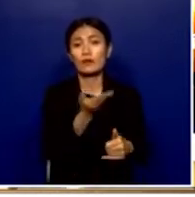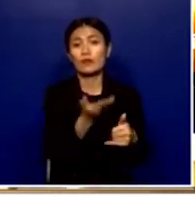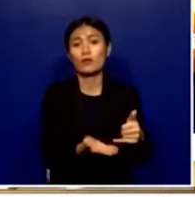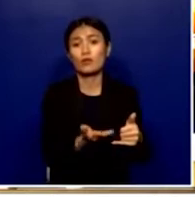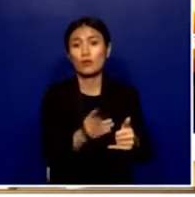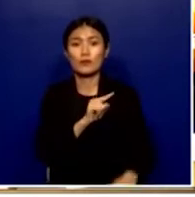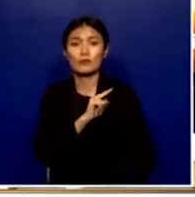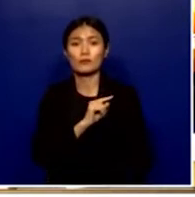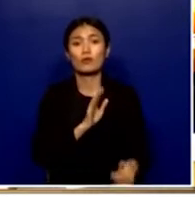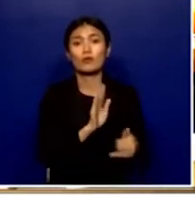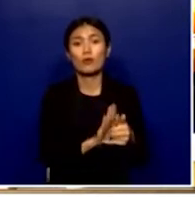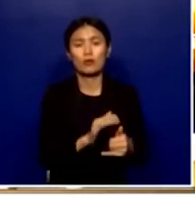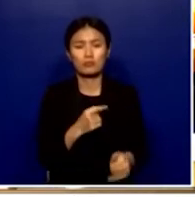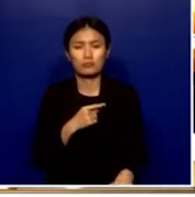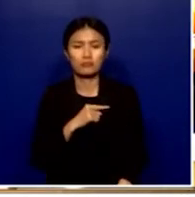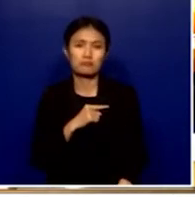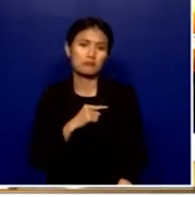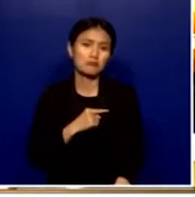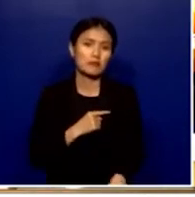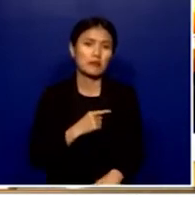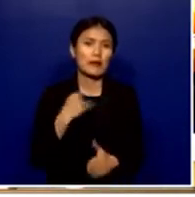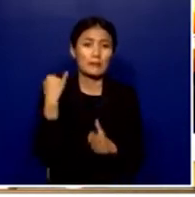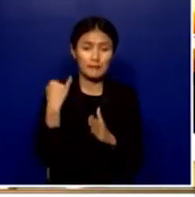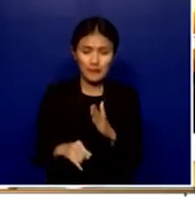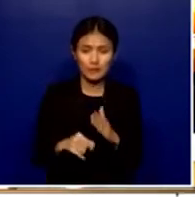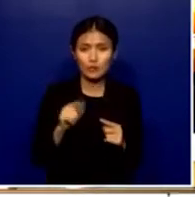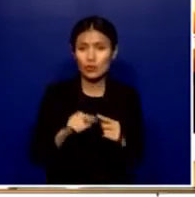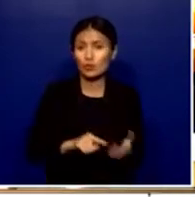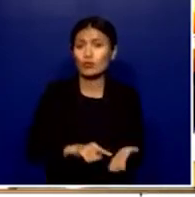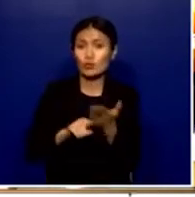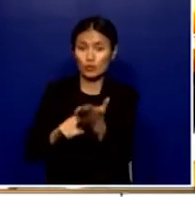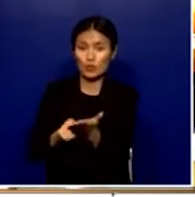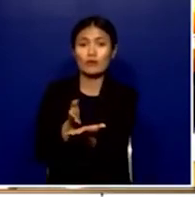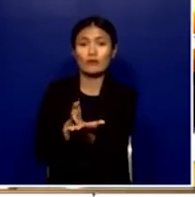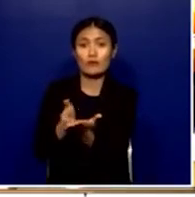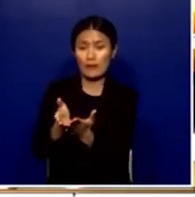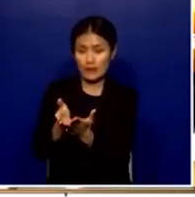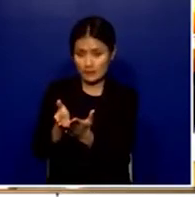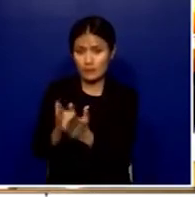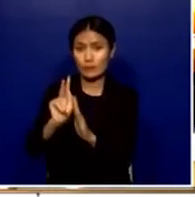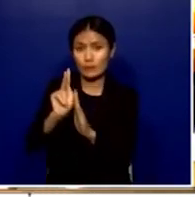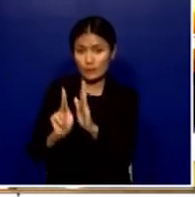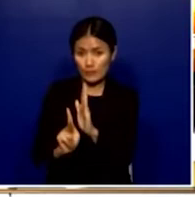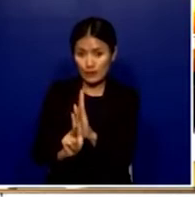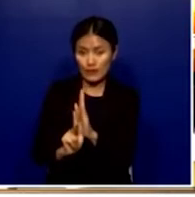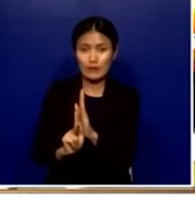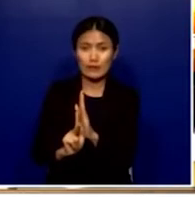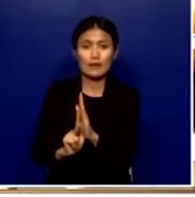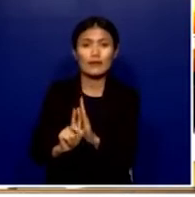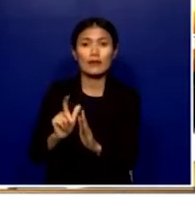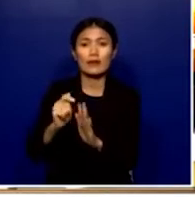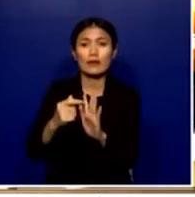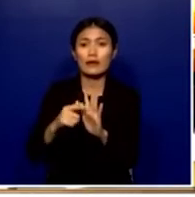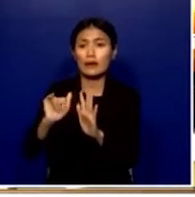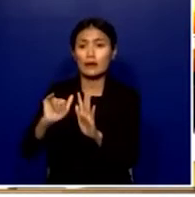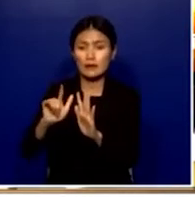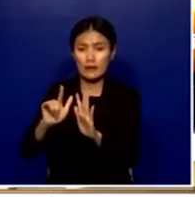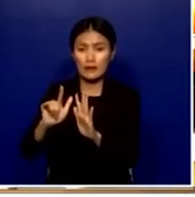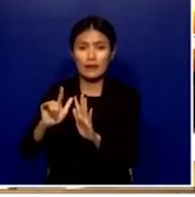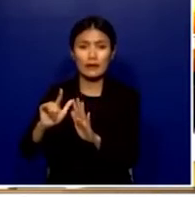ว่